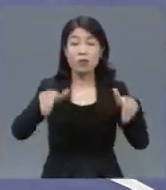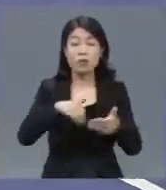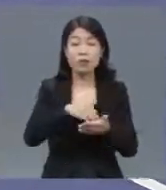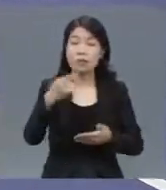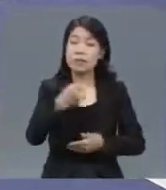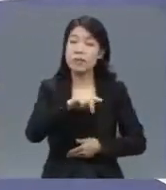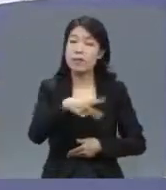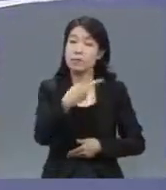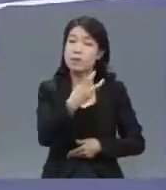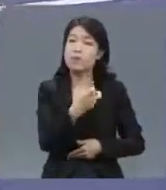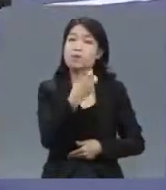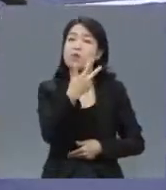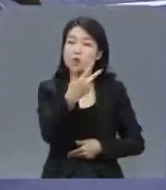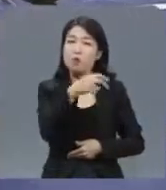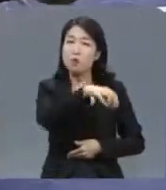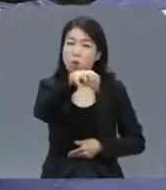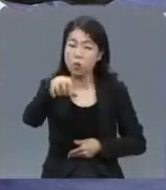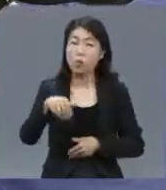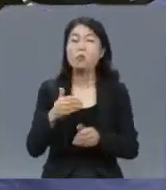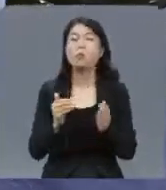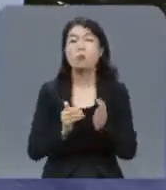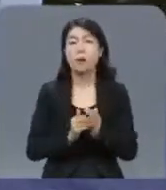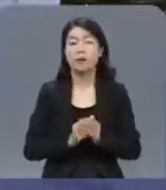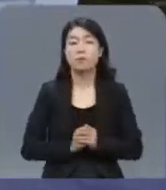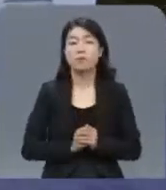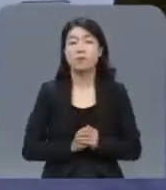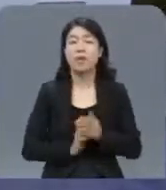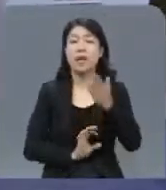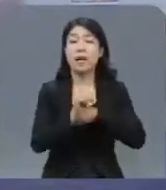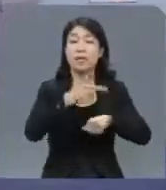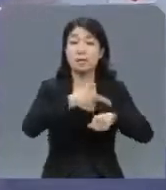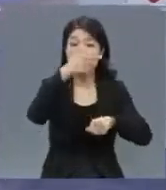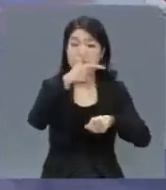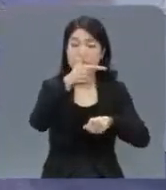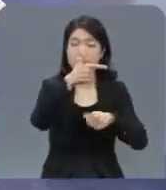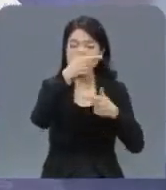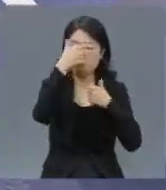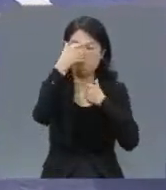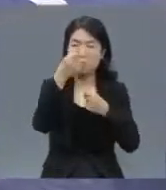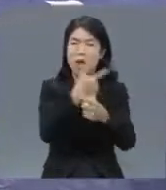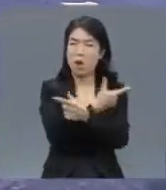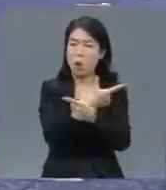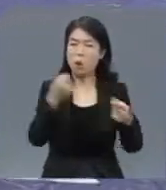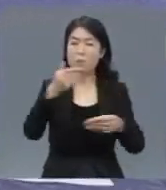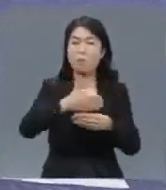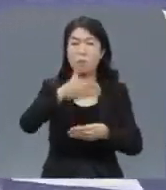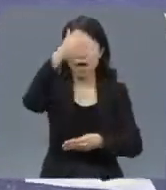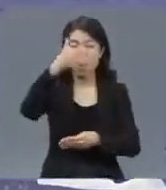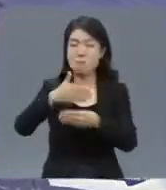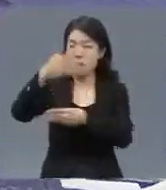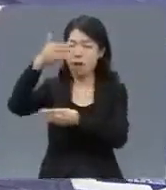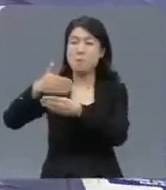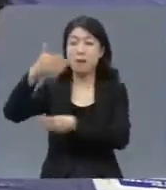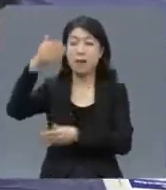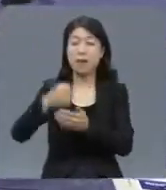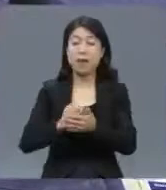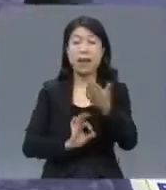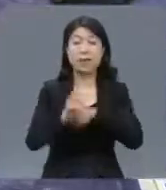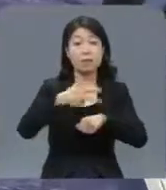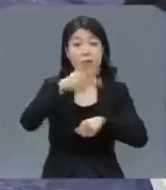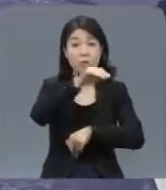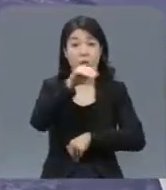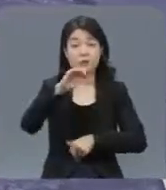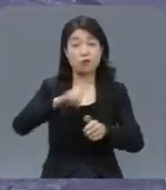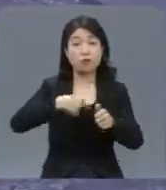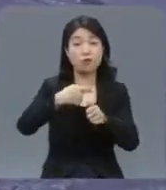1200 27 곳이 설치 됐는데요 오전 6시에 맞춰 일제히 투표가 시작했습니다 오전 7시 기준